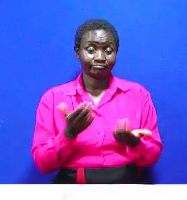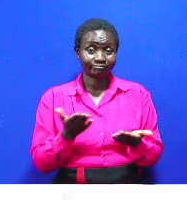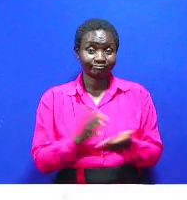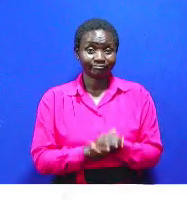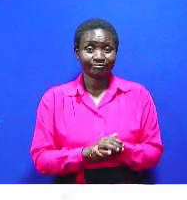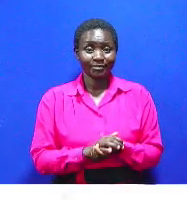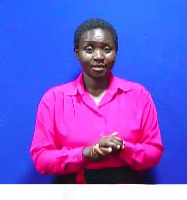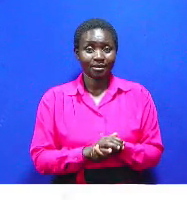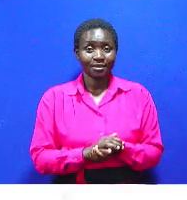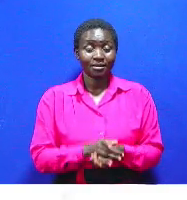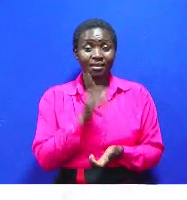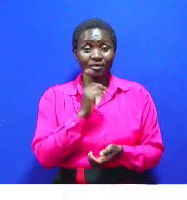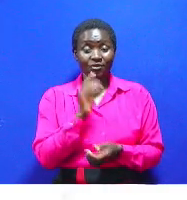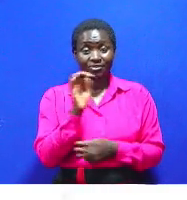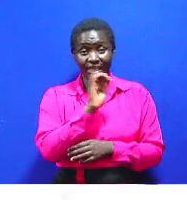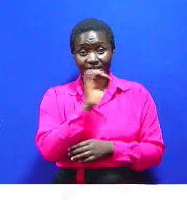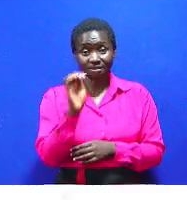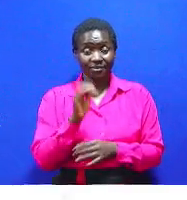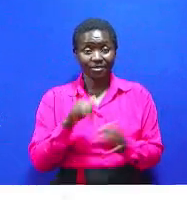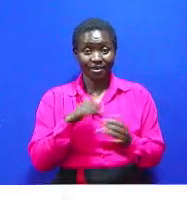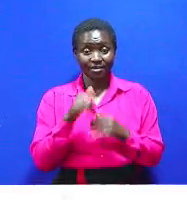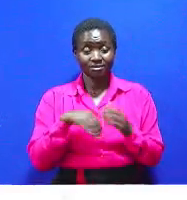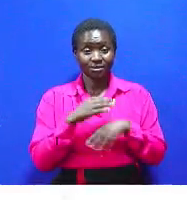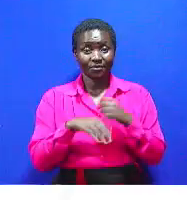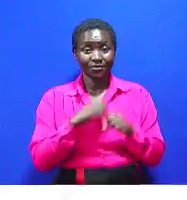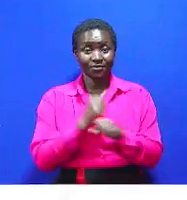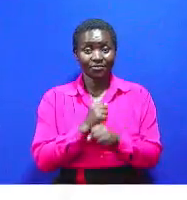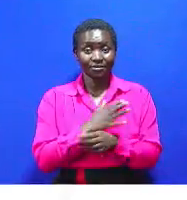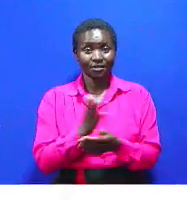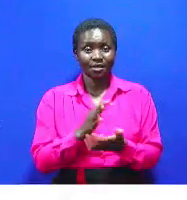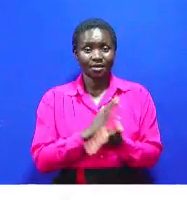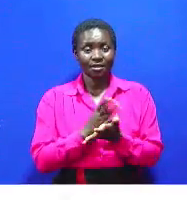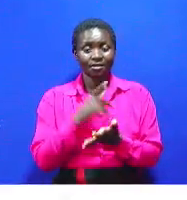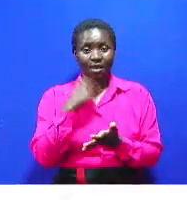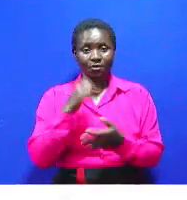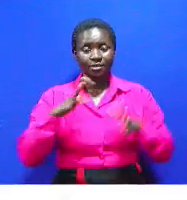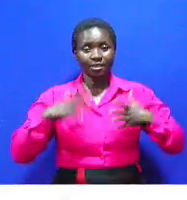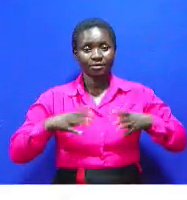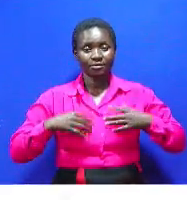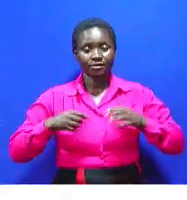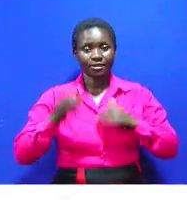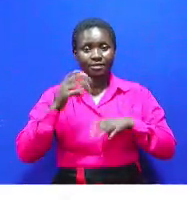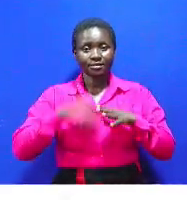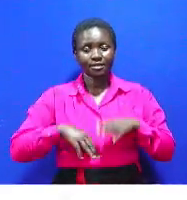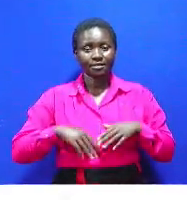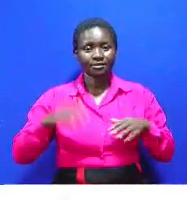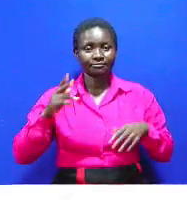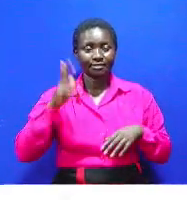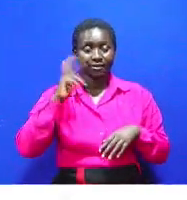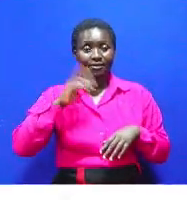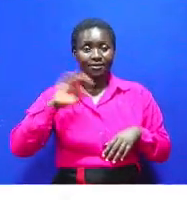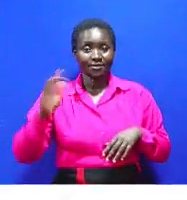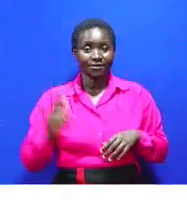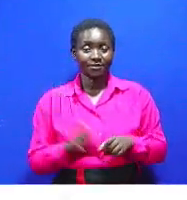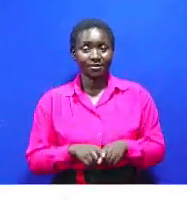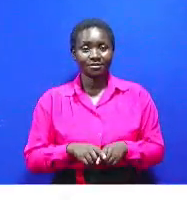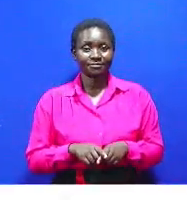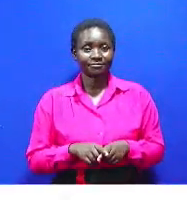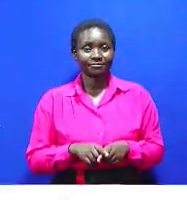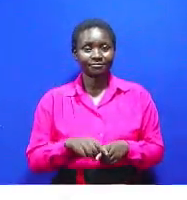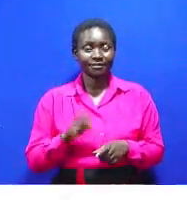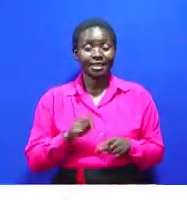yao gutyero kubolwa at the end of 5 years. Abunga tsiya wamenye kuro se bunge enyali bari masaba na boyge bunge eri enyali bari